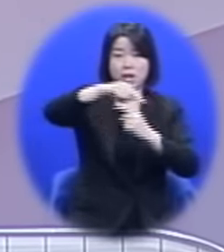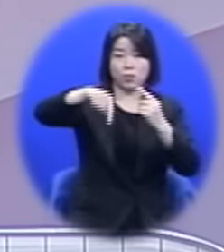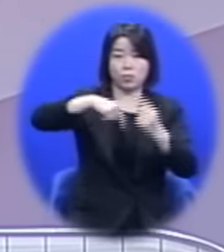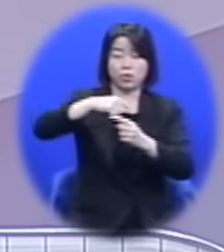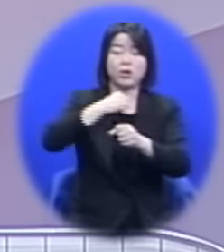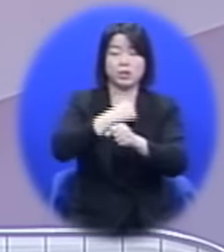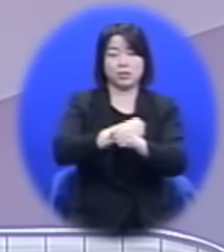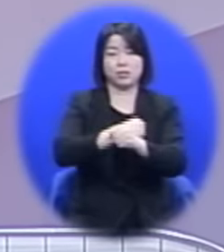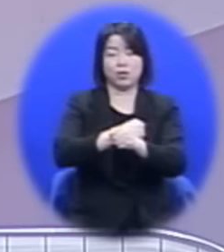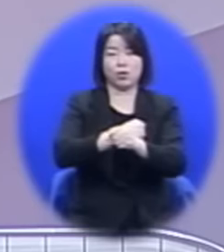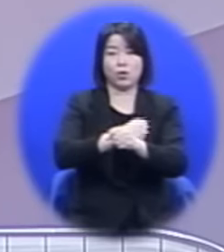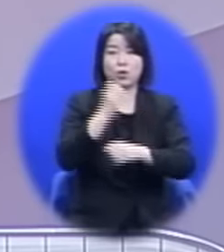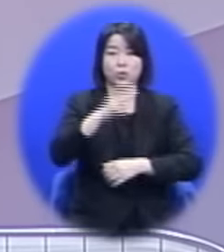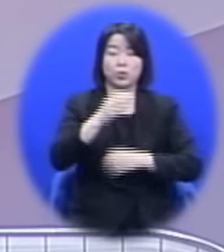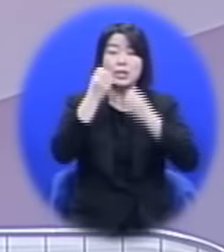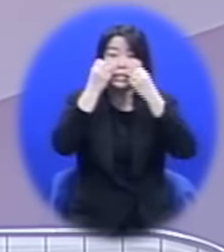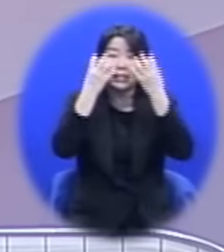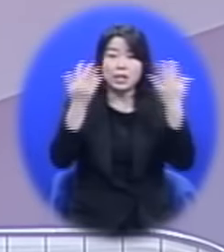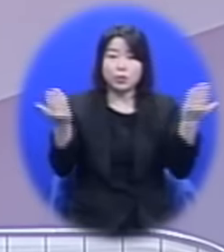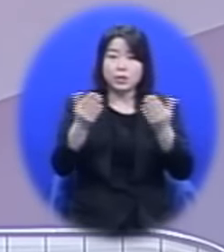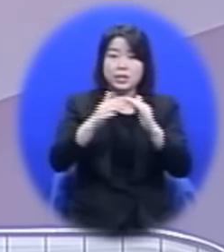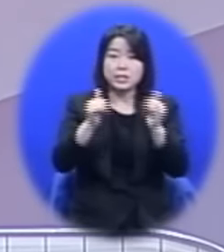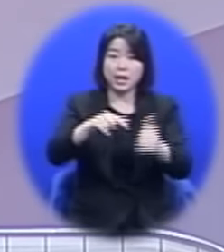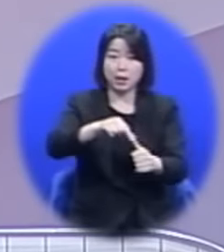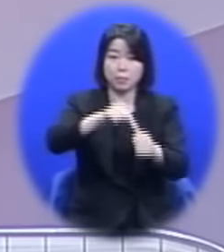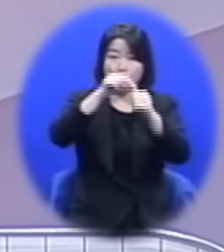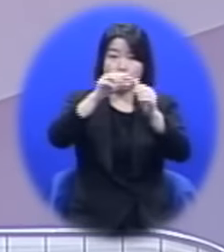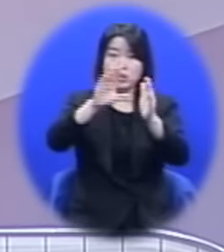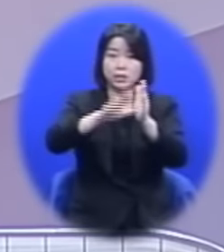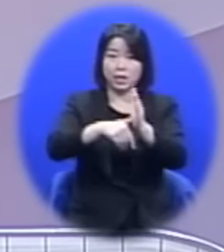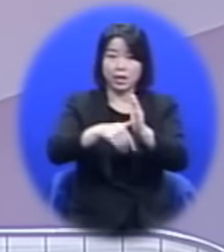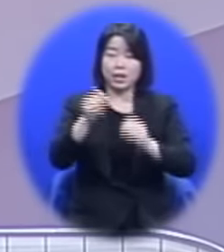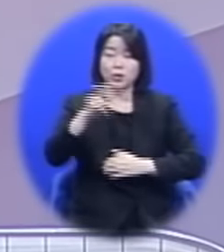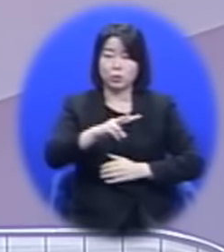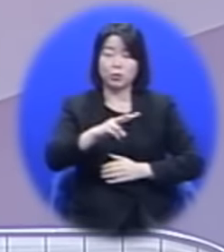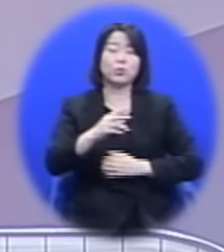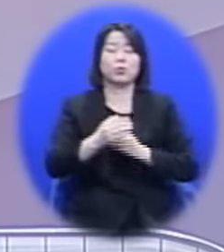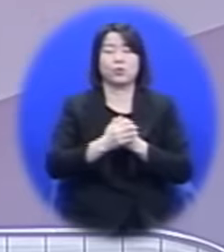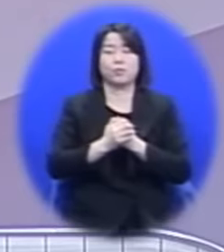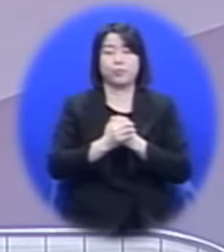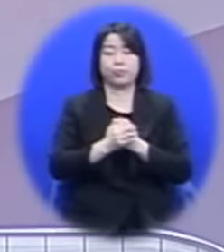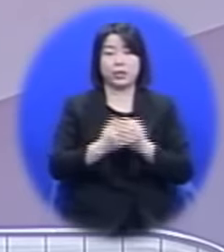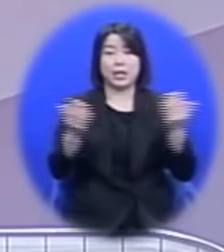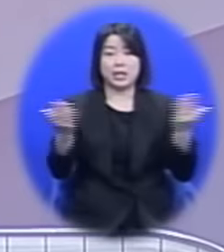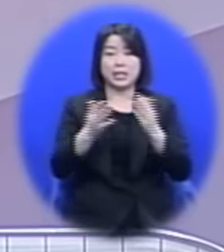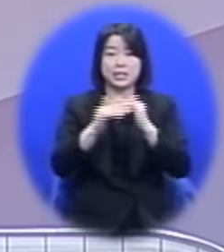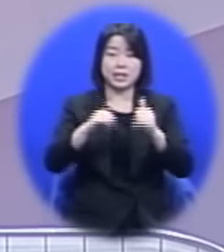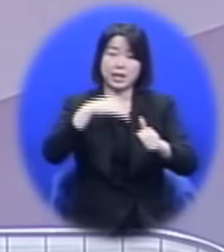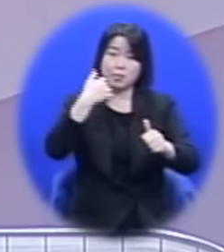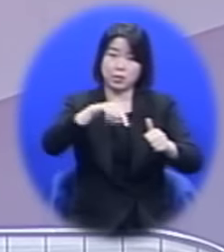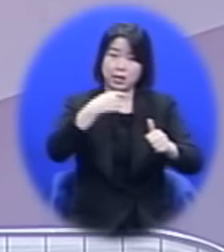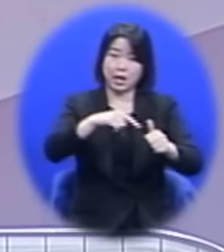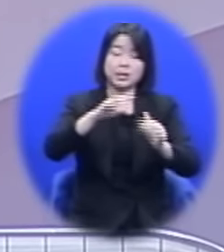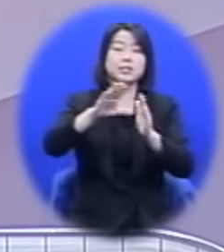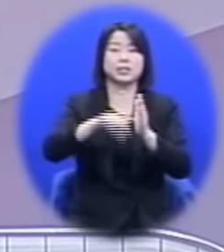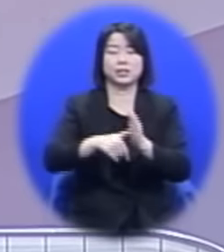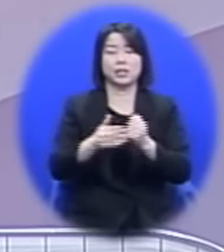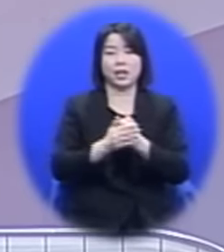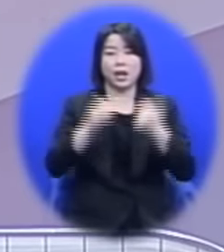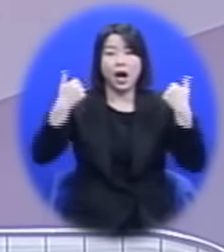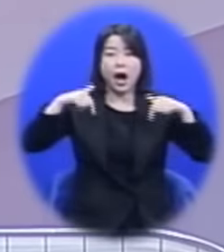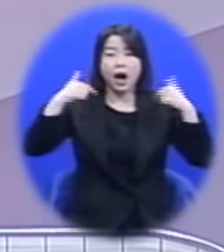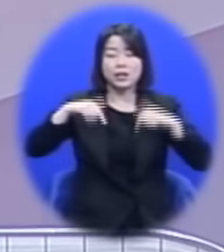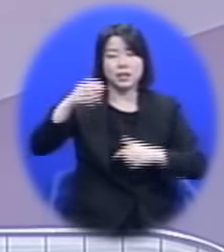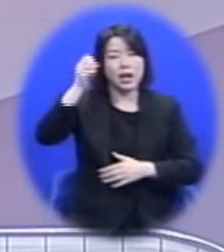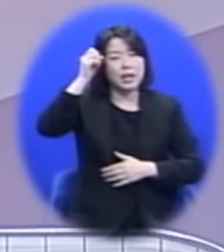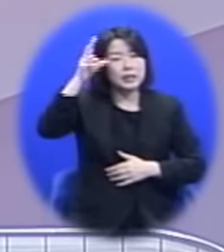그래서 사원을 뽑을 때도 또 사원들 직원들을 교육 훈련할 때도 그는 항상